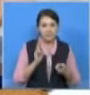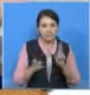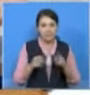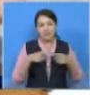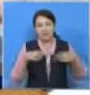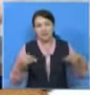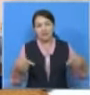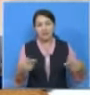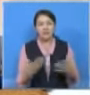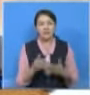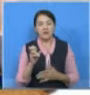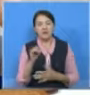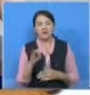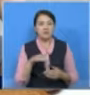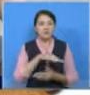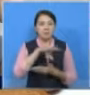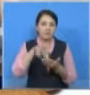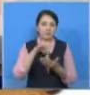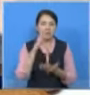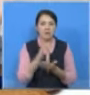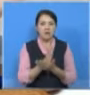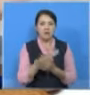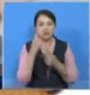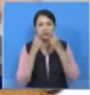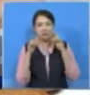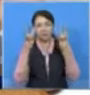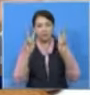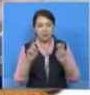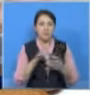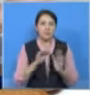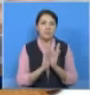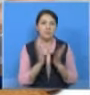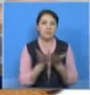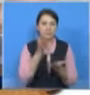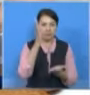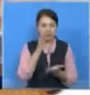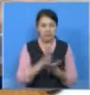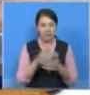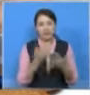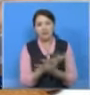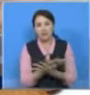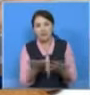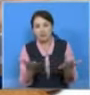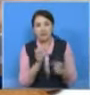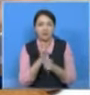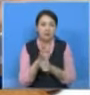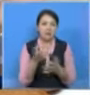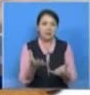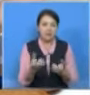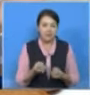бар. Банафи пай бар, слезы деген пирогтарымыз бар. Әртүрлі торттарға заказ аламыз.